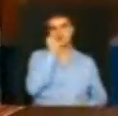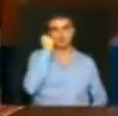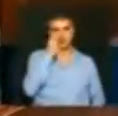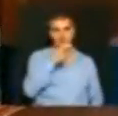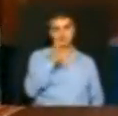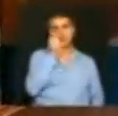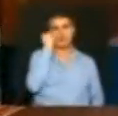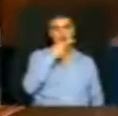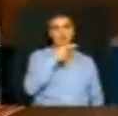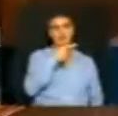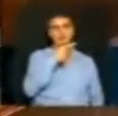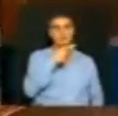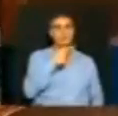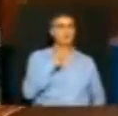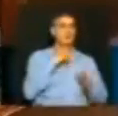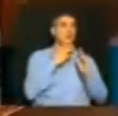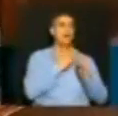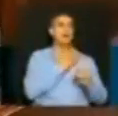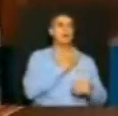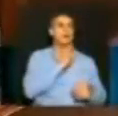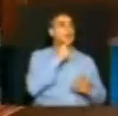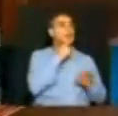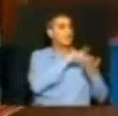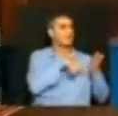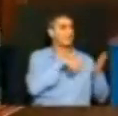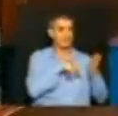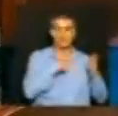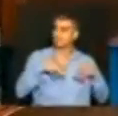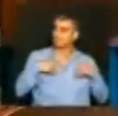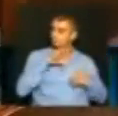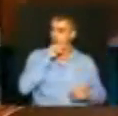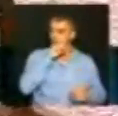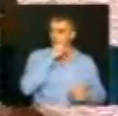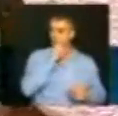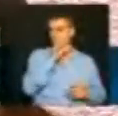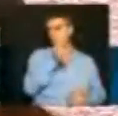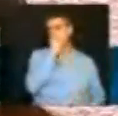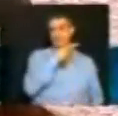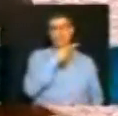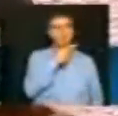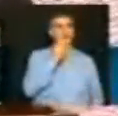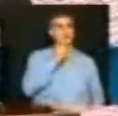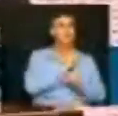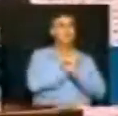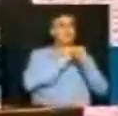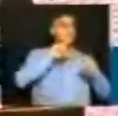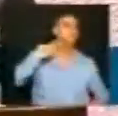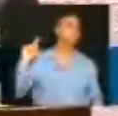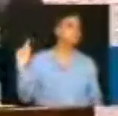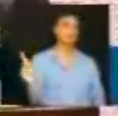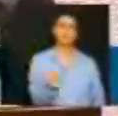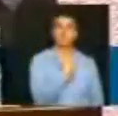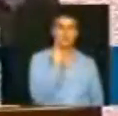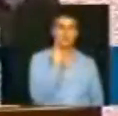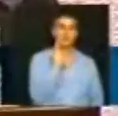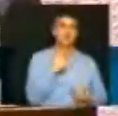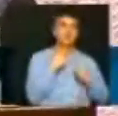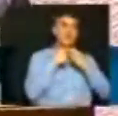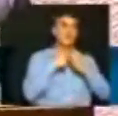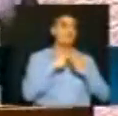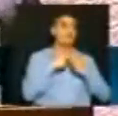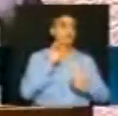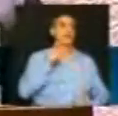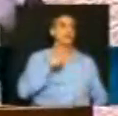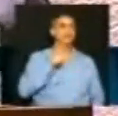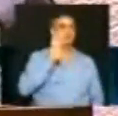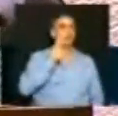שפגעה בכולנו. אני רוצה לאשר לו להמשיך לדבר, אבל בוודאי לקחת את זה ממנו. אז היא תתפוצץ על הראש של כולנו. היא תתפוצץ על